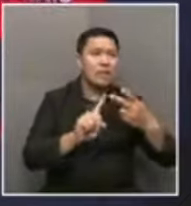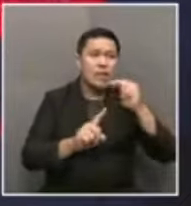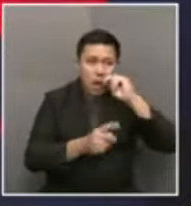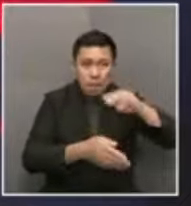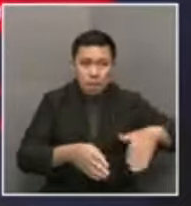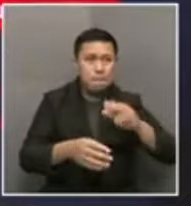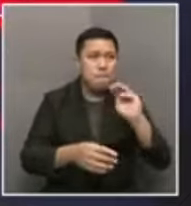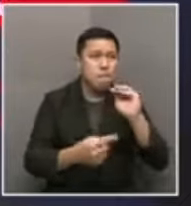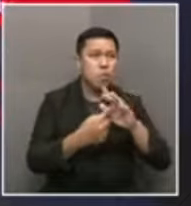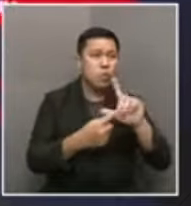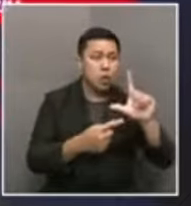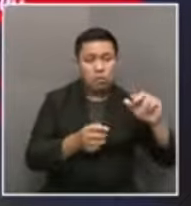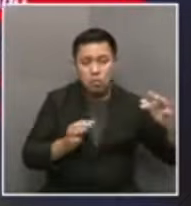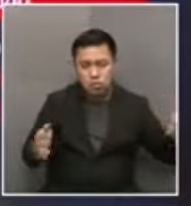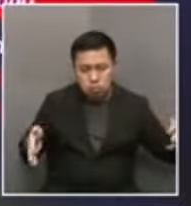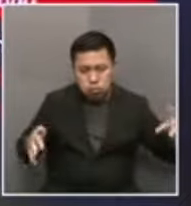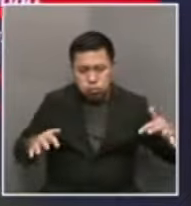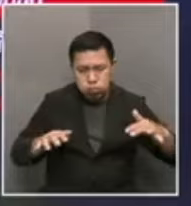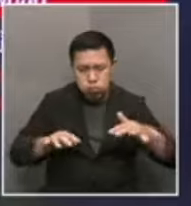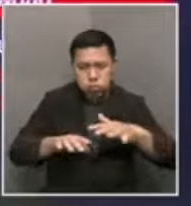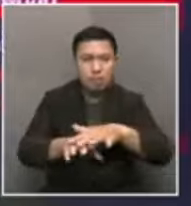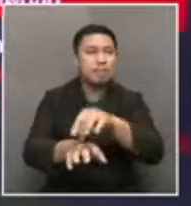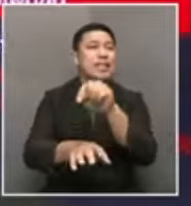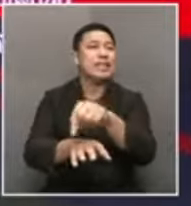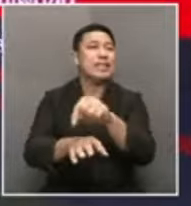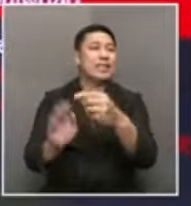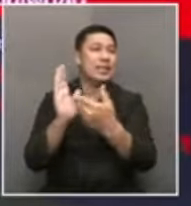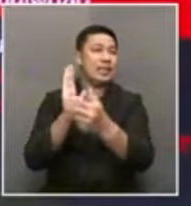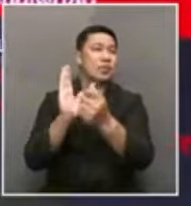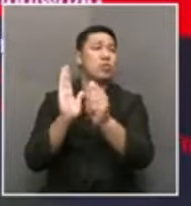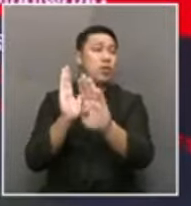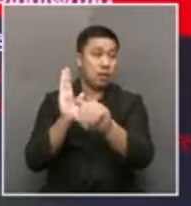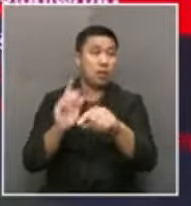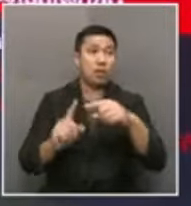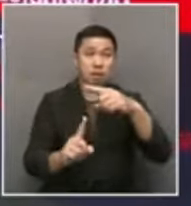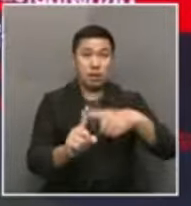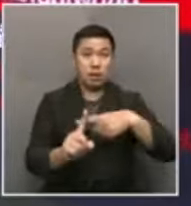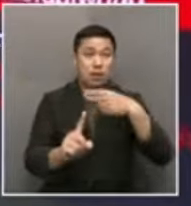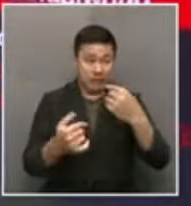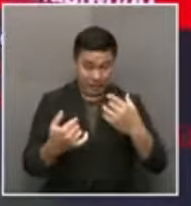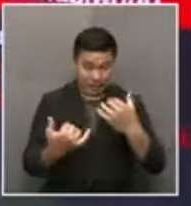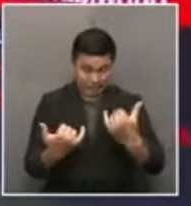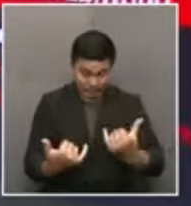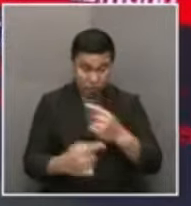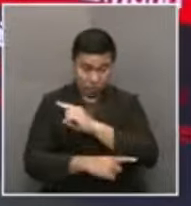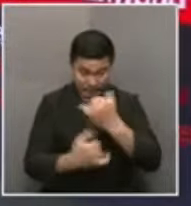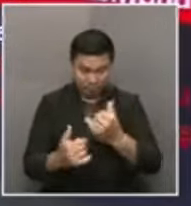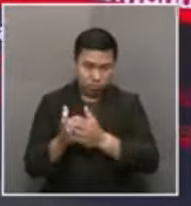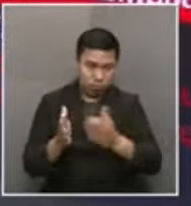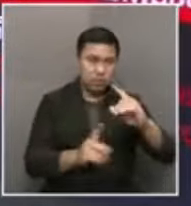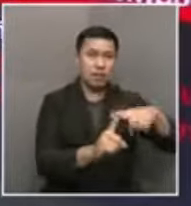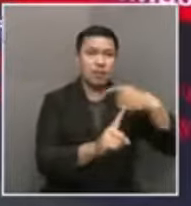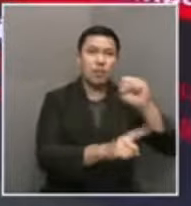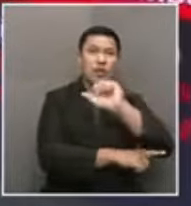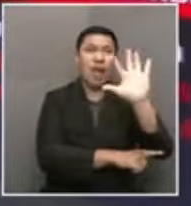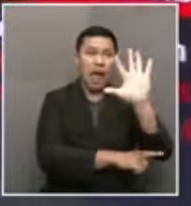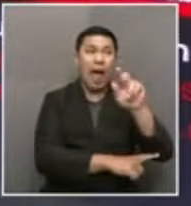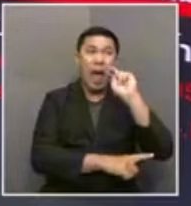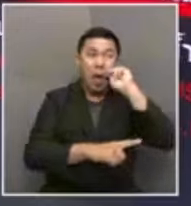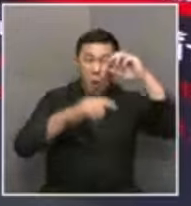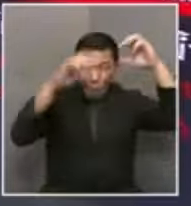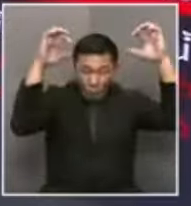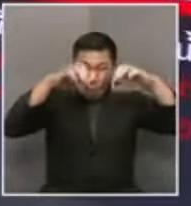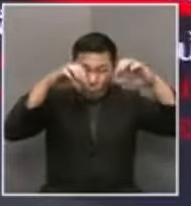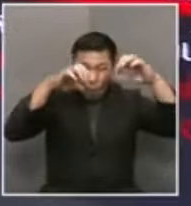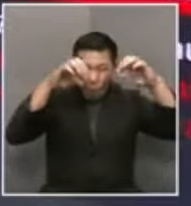กันที่นี่นะคะมาดูเส้นทางน้ำกันหน่อยค่ะตั้งแต่วันนี้จนถึง5ตุลาคมนี้เลยนะคะน้ำที่มาจากปริมาณฝนตกสะสมจะ